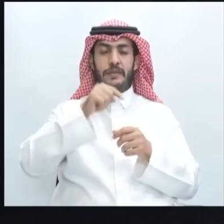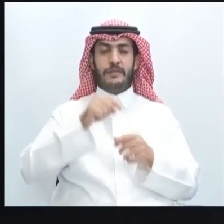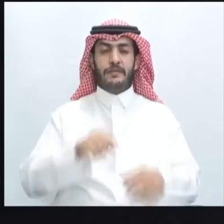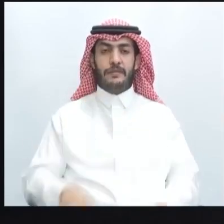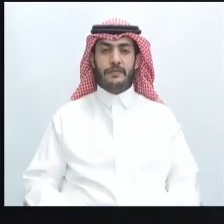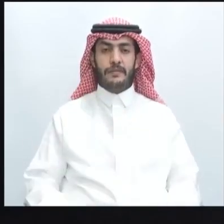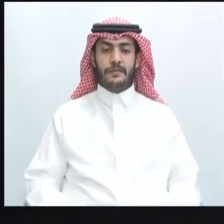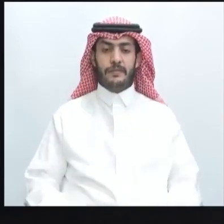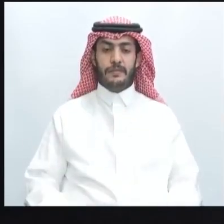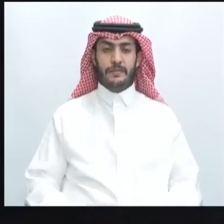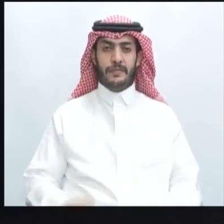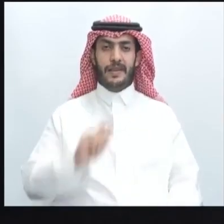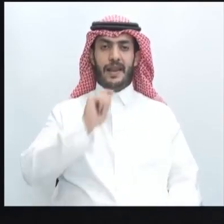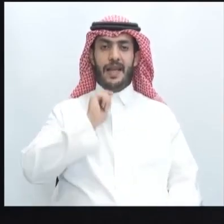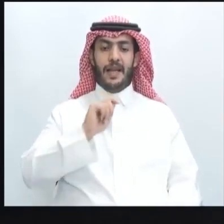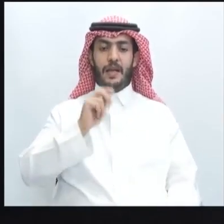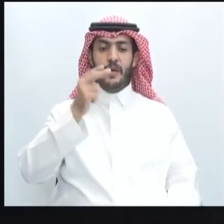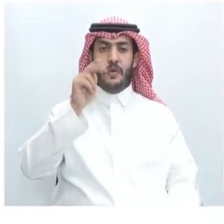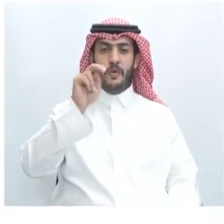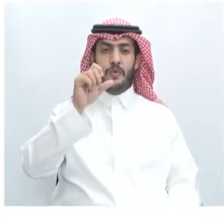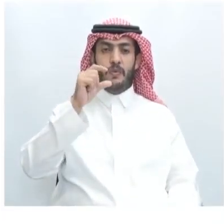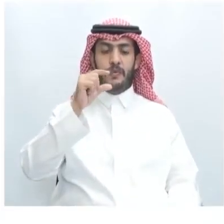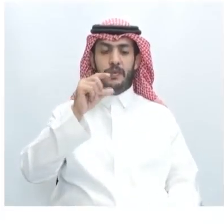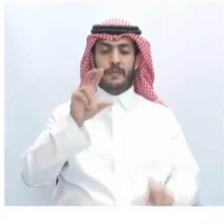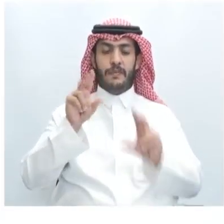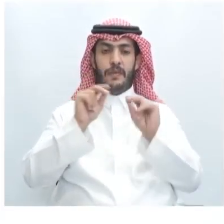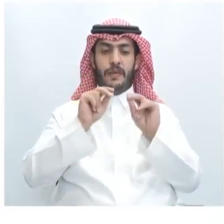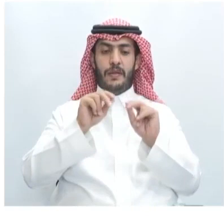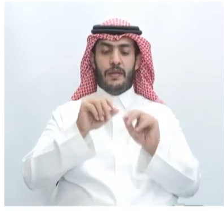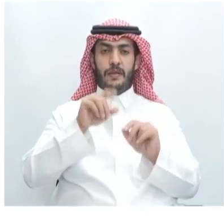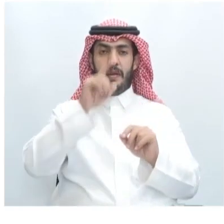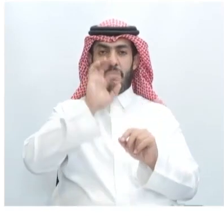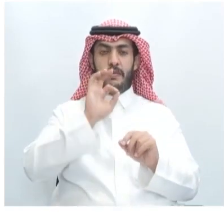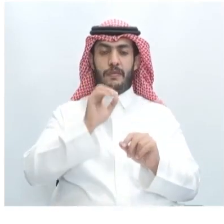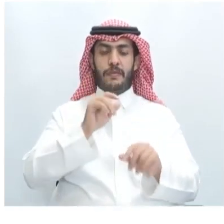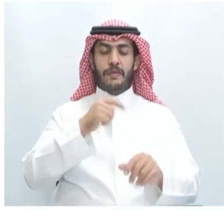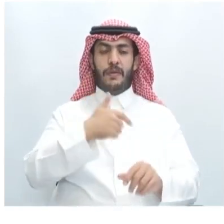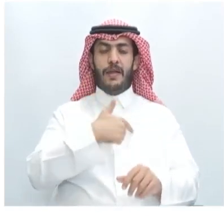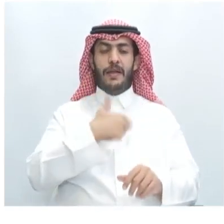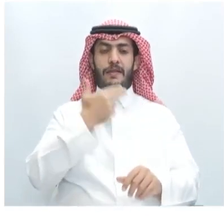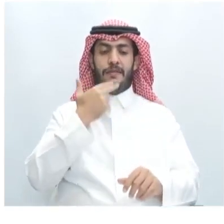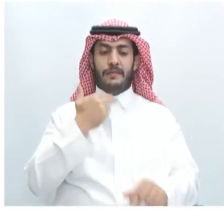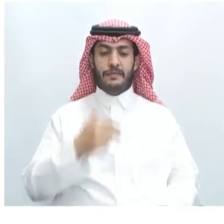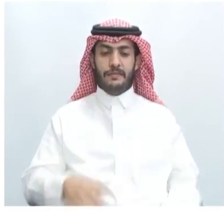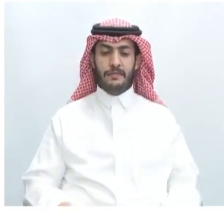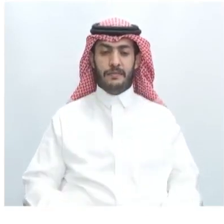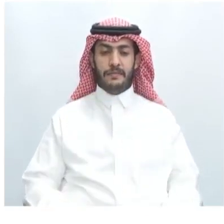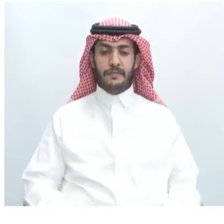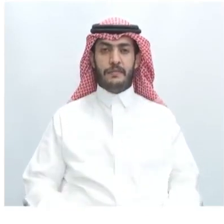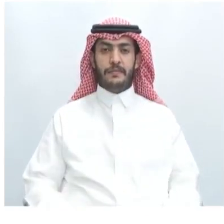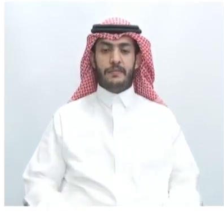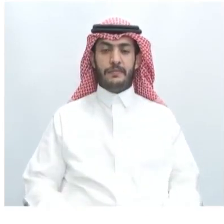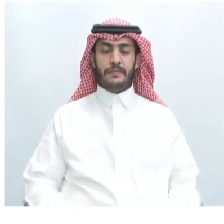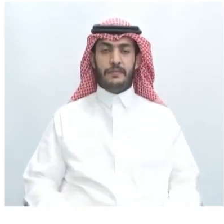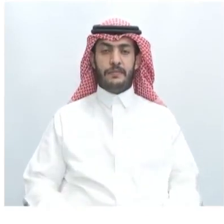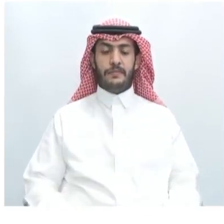الوفاء بالعقود هذا المثال الاول مثل الوفاء قاعده في جانب الوفاء بالعقود